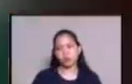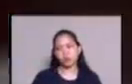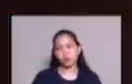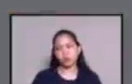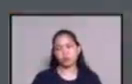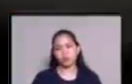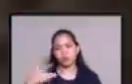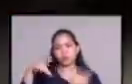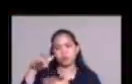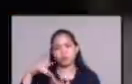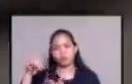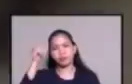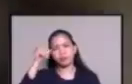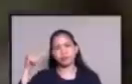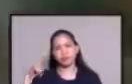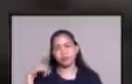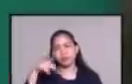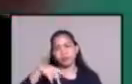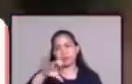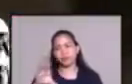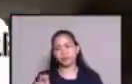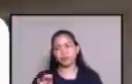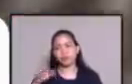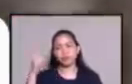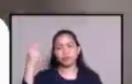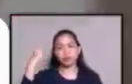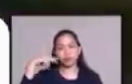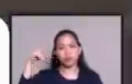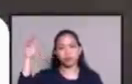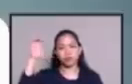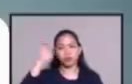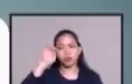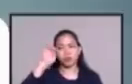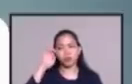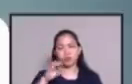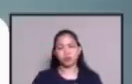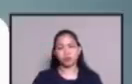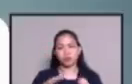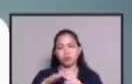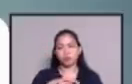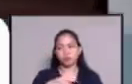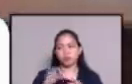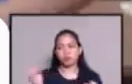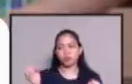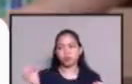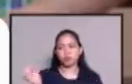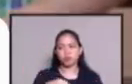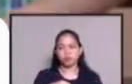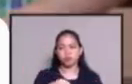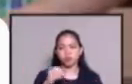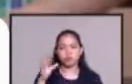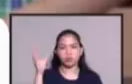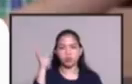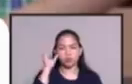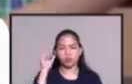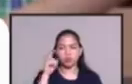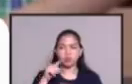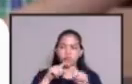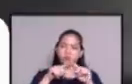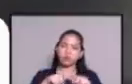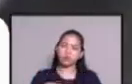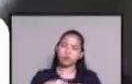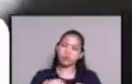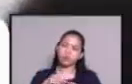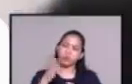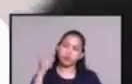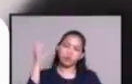Nag-ikot naman kahapon sa Pasay si dating Senador Juan Ponce Enrile. Sumaglit din siya sa opisina ni Mayor Tony Calixto. Dumalo naman ang independent candidate na si